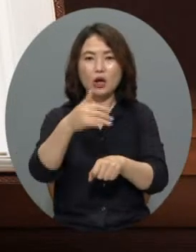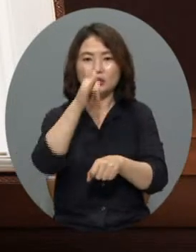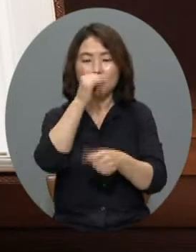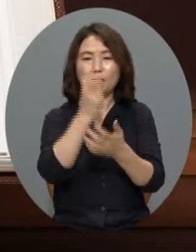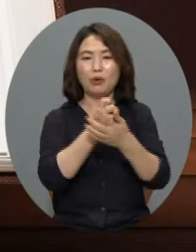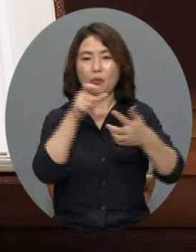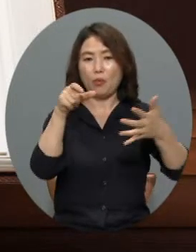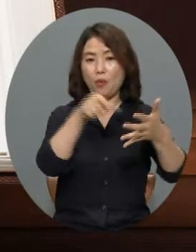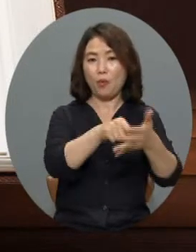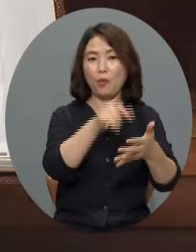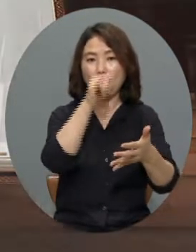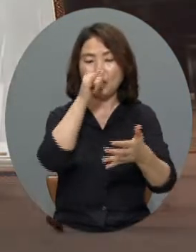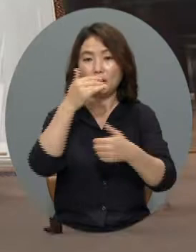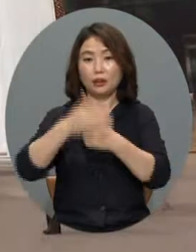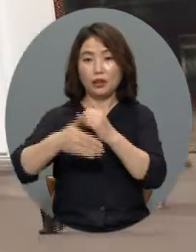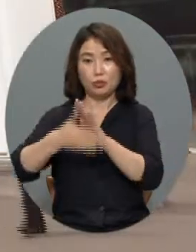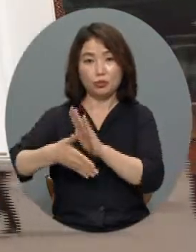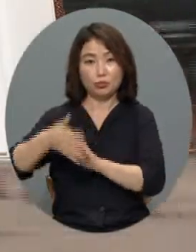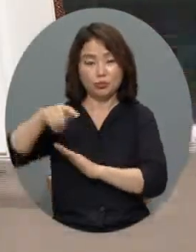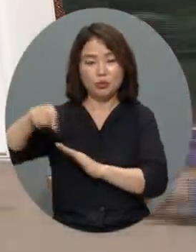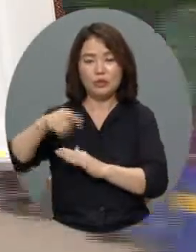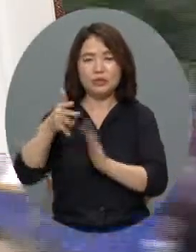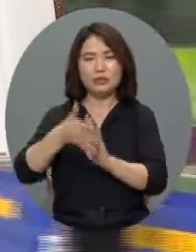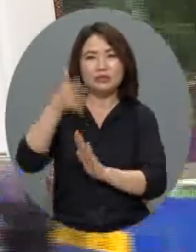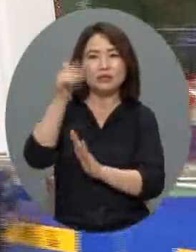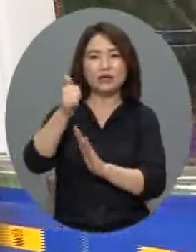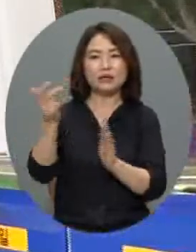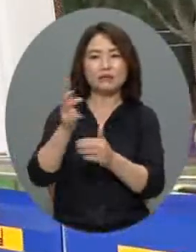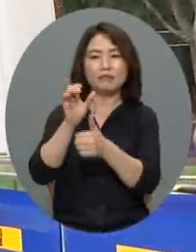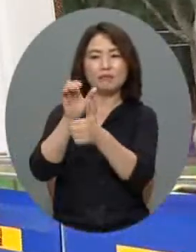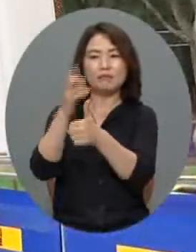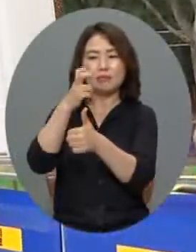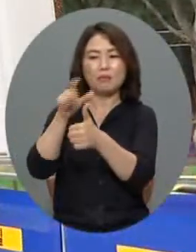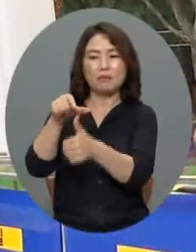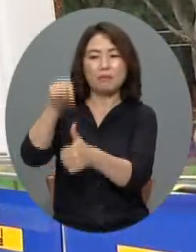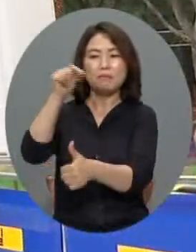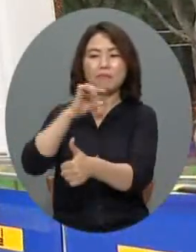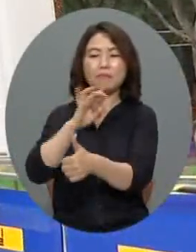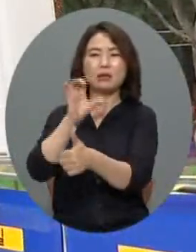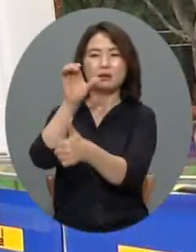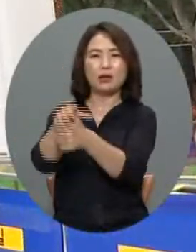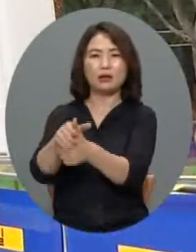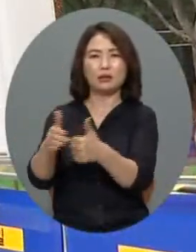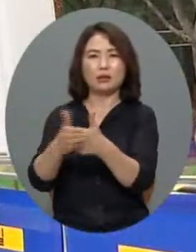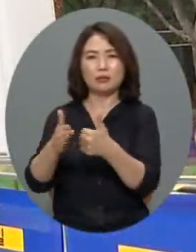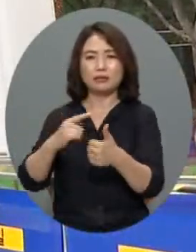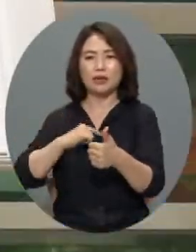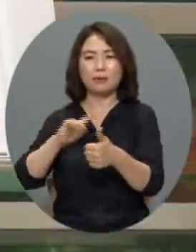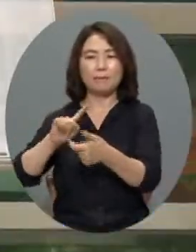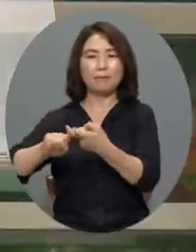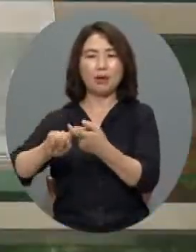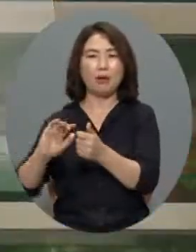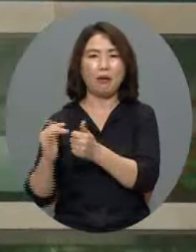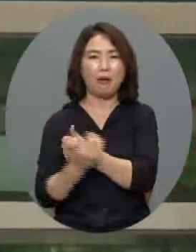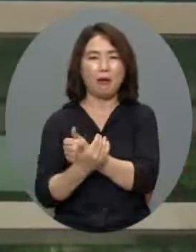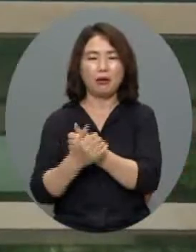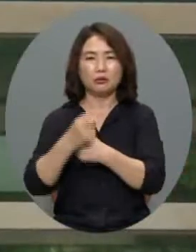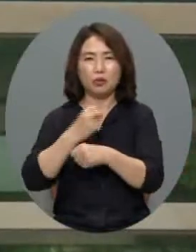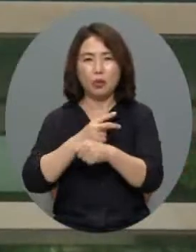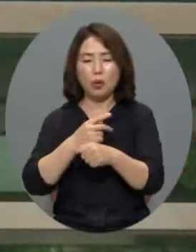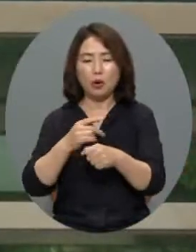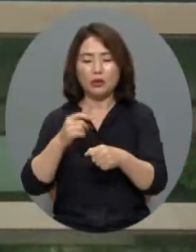규정합니다 대구에서는 시장이 임명하는 감사관 이 감사를 맡다 보니 제식구 감싸기